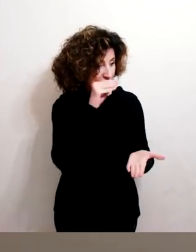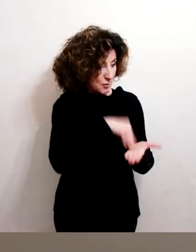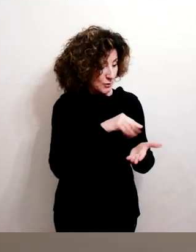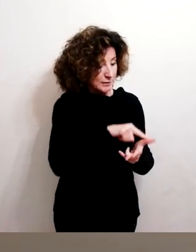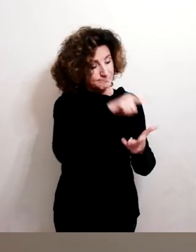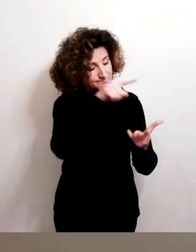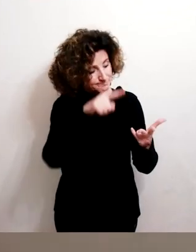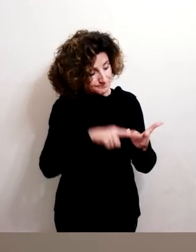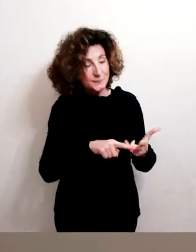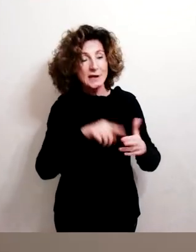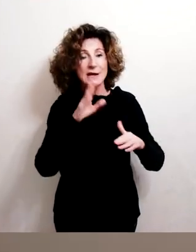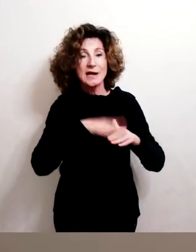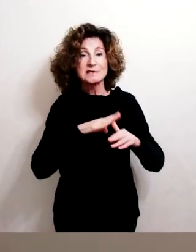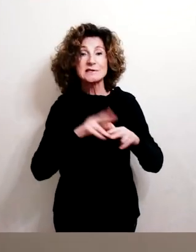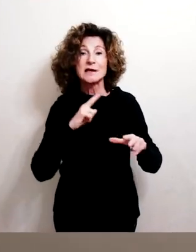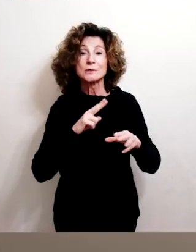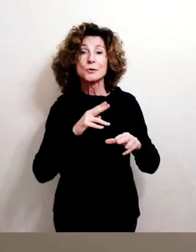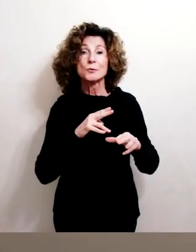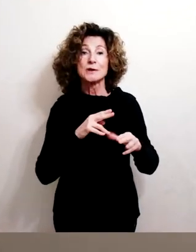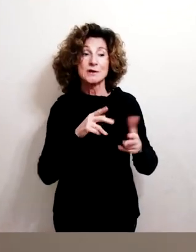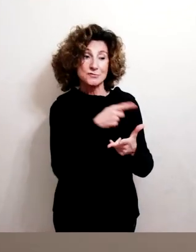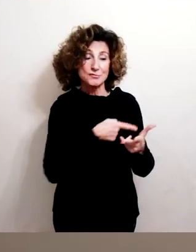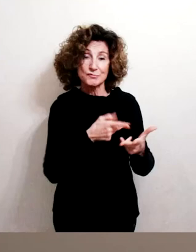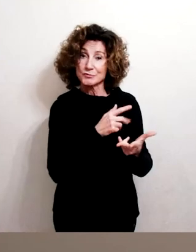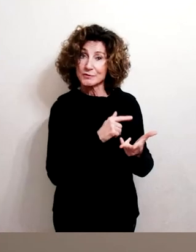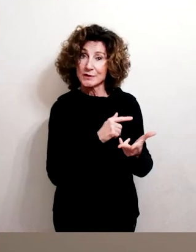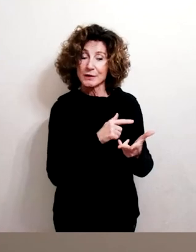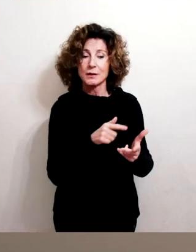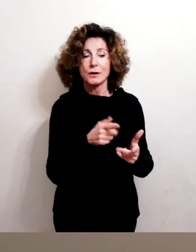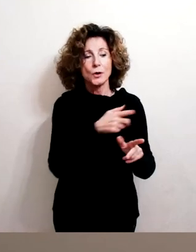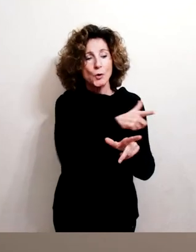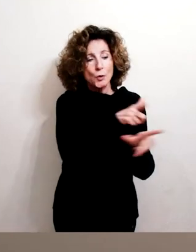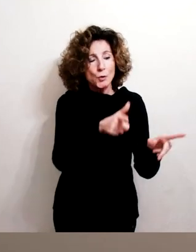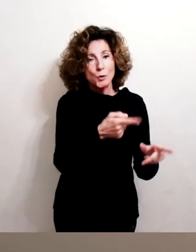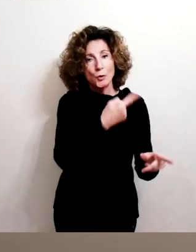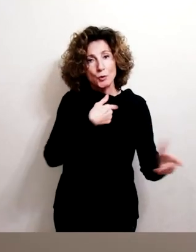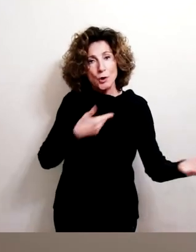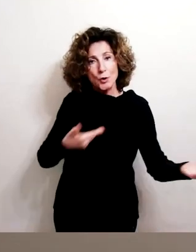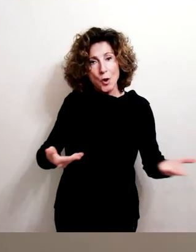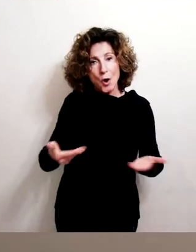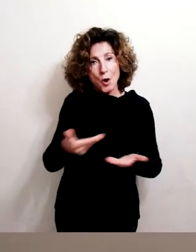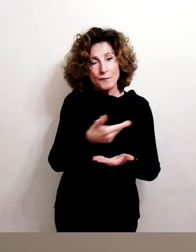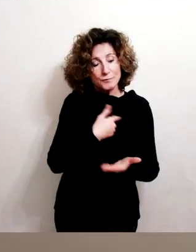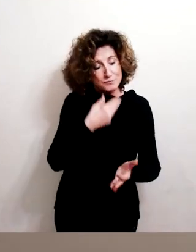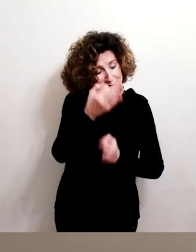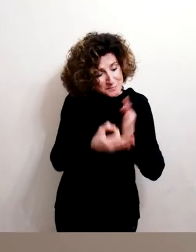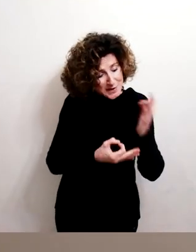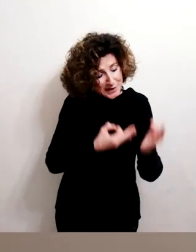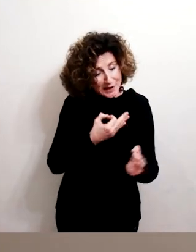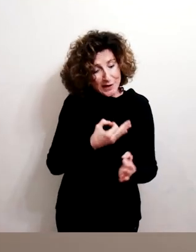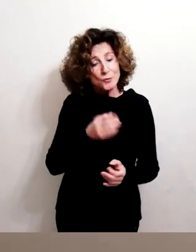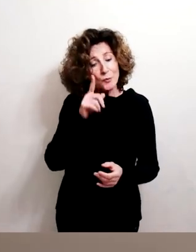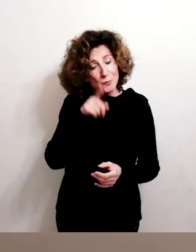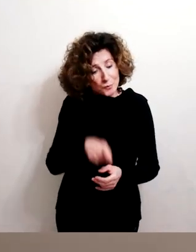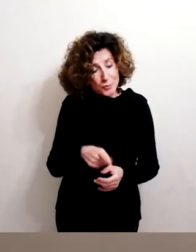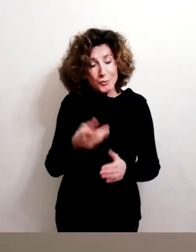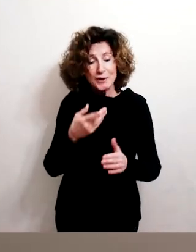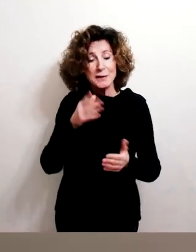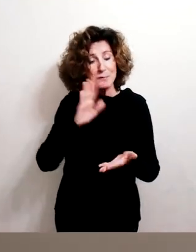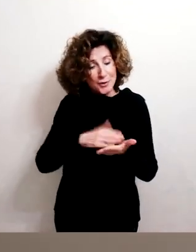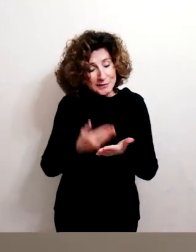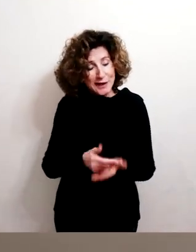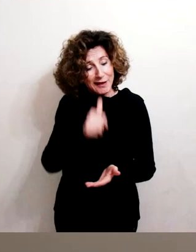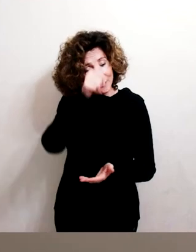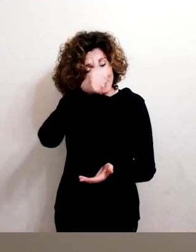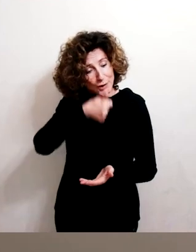aula e di assistenti alla comunicazione al si sono confrontati con noi abbiamo fatto capire loro che era importante avere